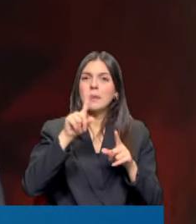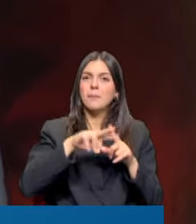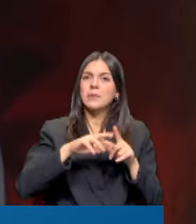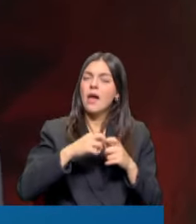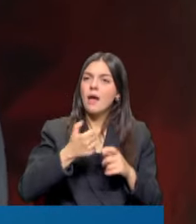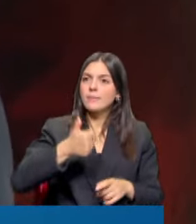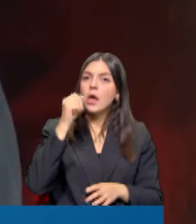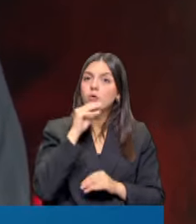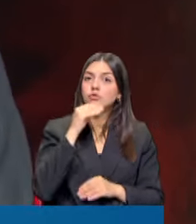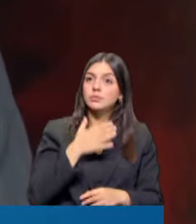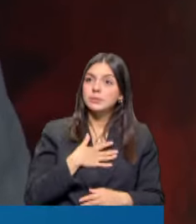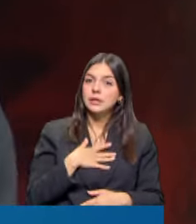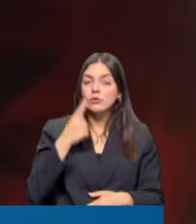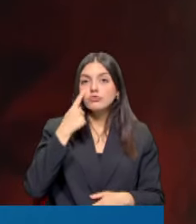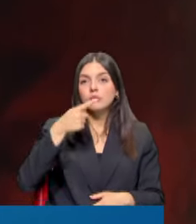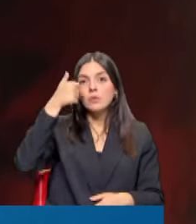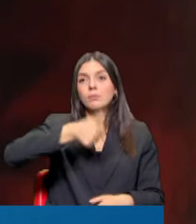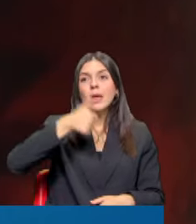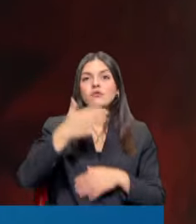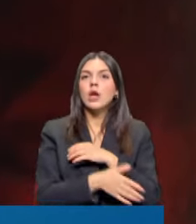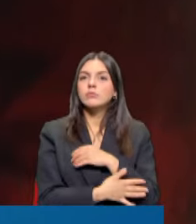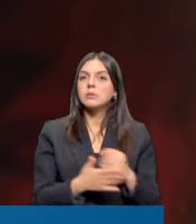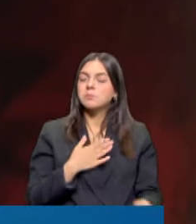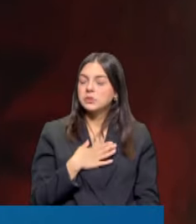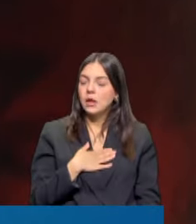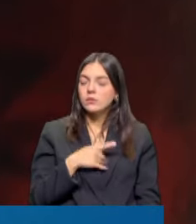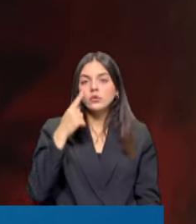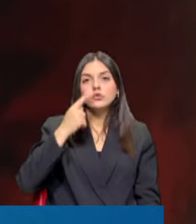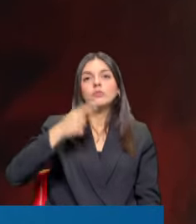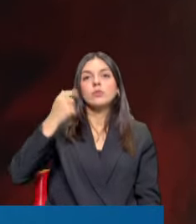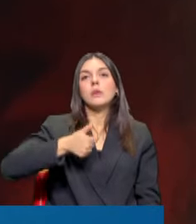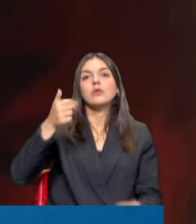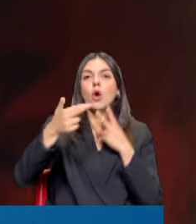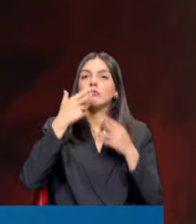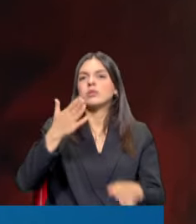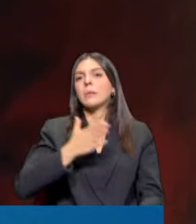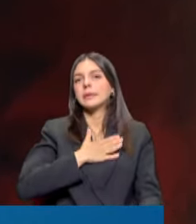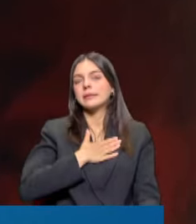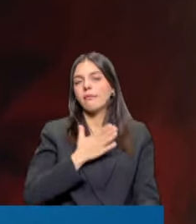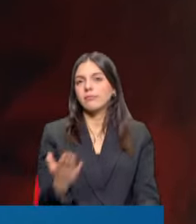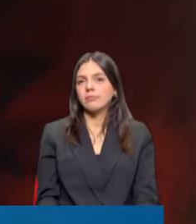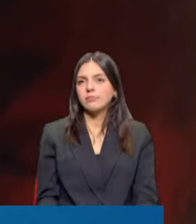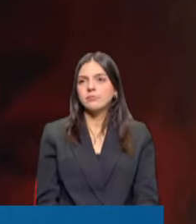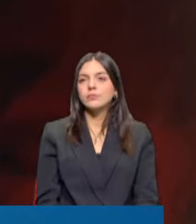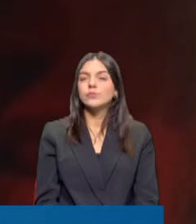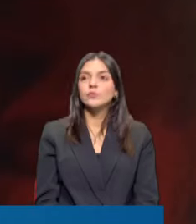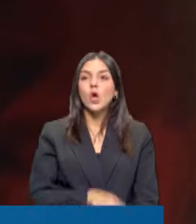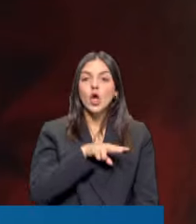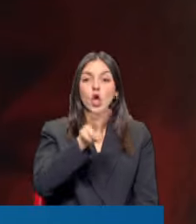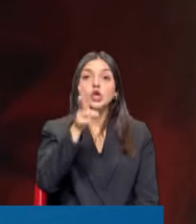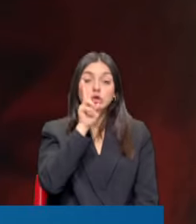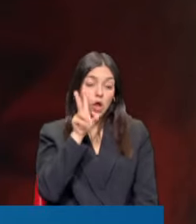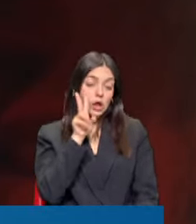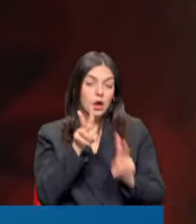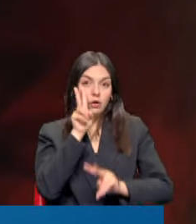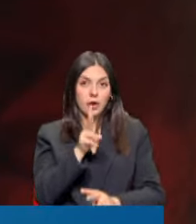bizden, Cumhurbaşkanı yardımcısı konuşuyorsa bizden, Cumhurbaşkanı konuşuyorsa bizden. Yolun sonu